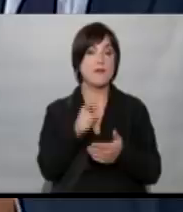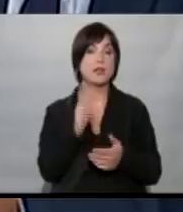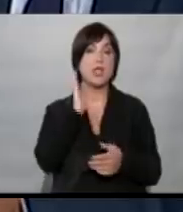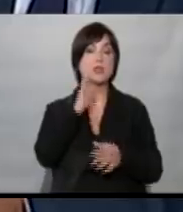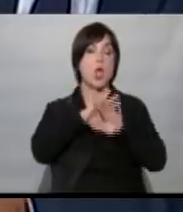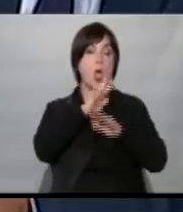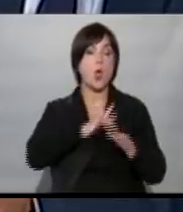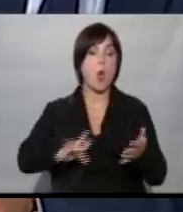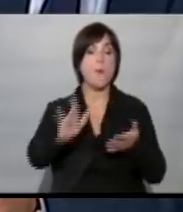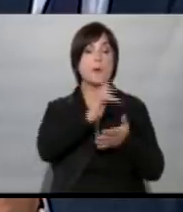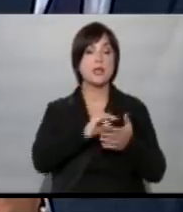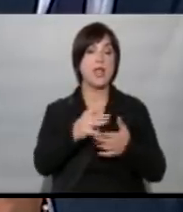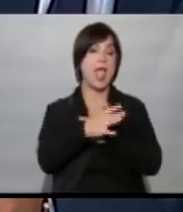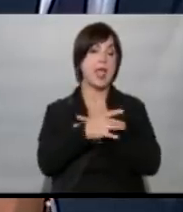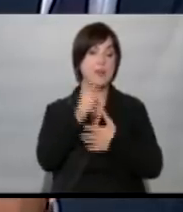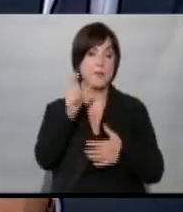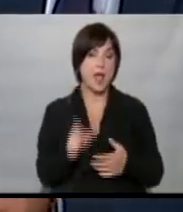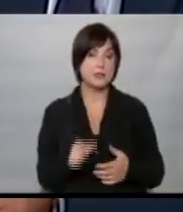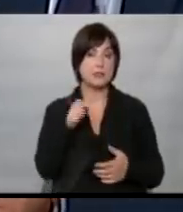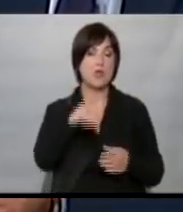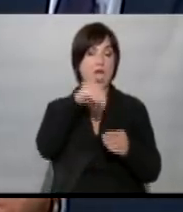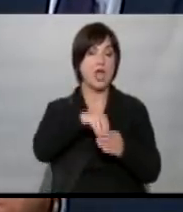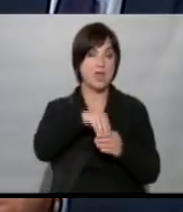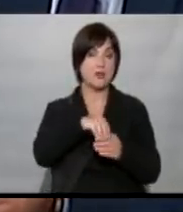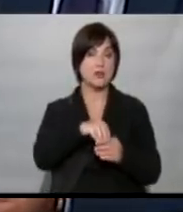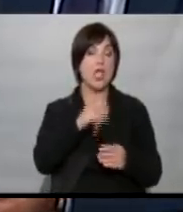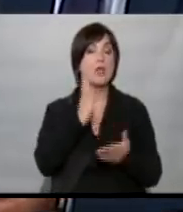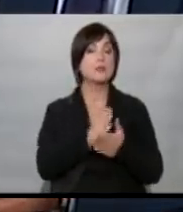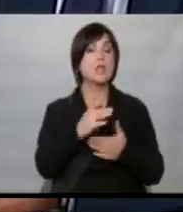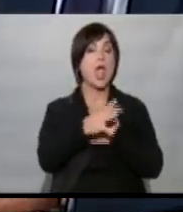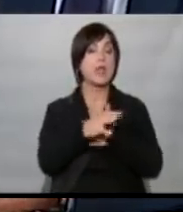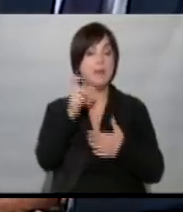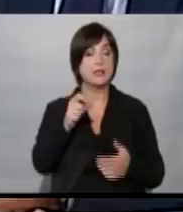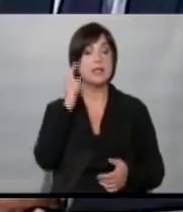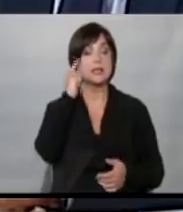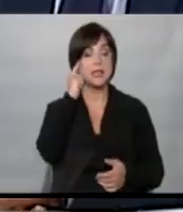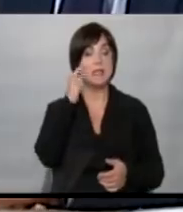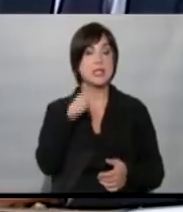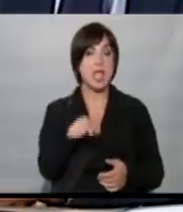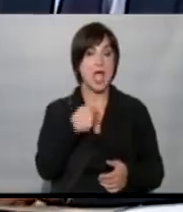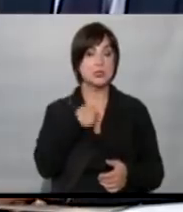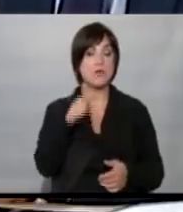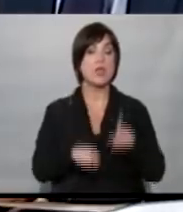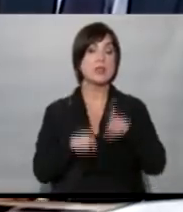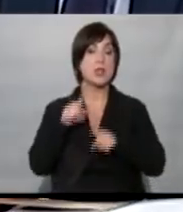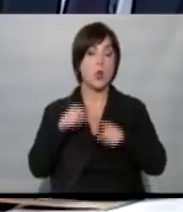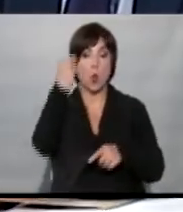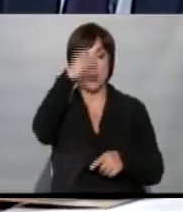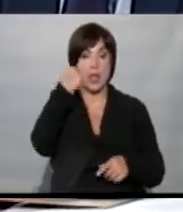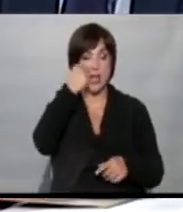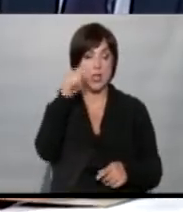излезеа комплетно и албанците на овој референдум. Меѓутоа и албанците знаат. Јас овие неколку недели